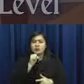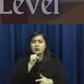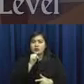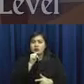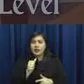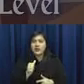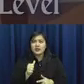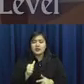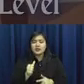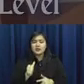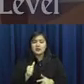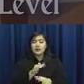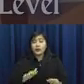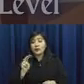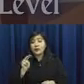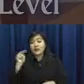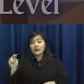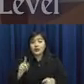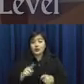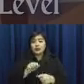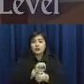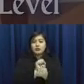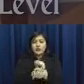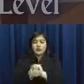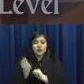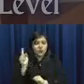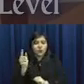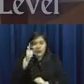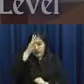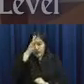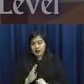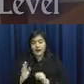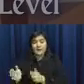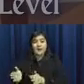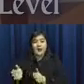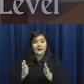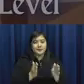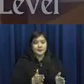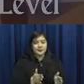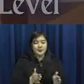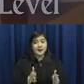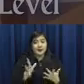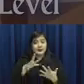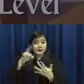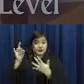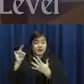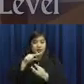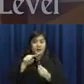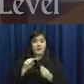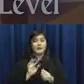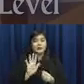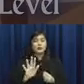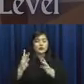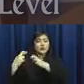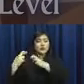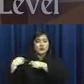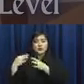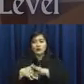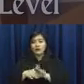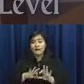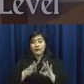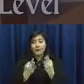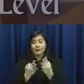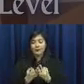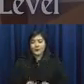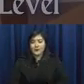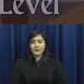pamilya. Lalong-lalo na pagdating sa ating responsibility regarding our family. No, wala na tayong karapatan baguhin yan. Kaya nga